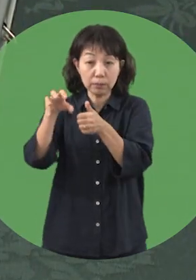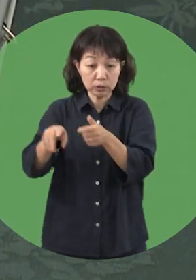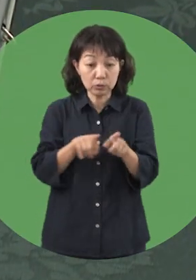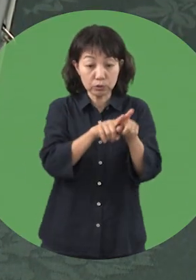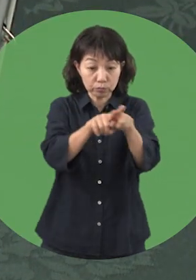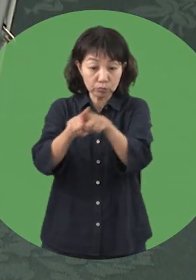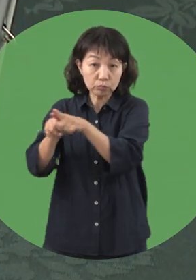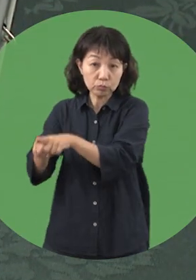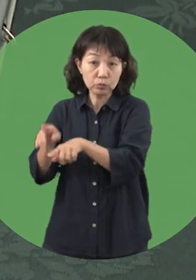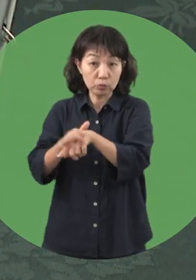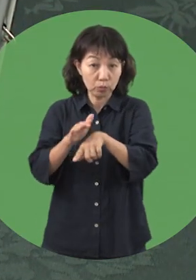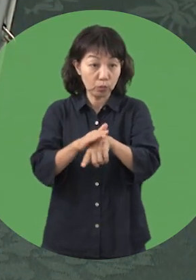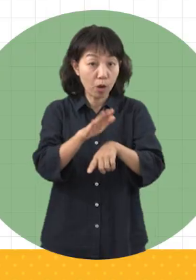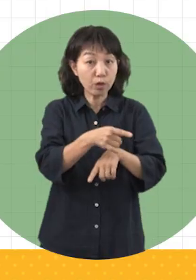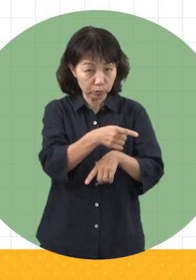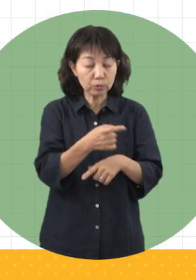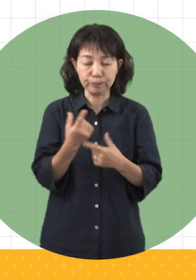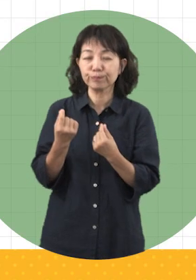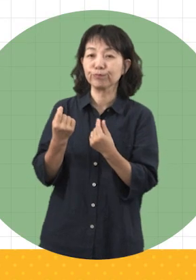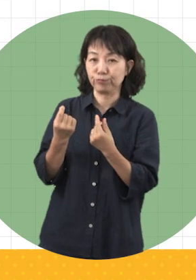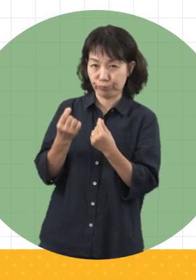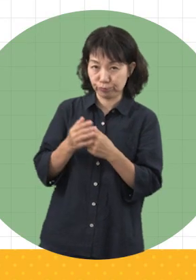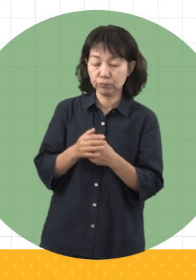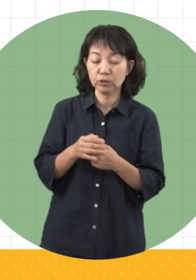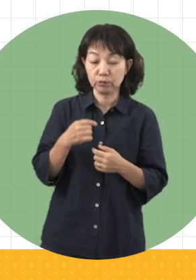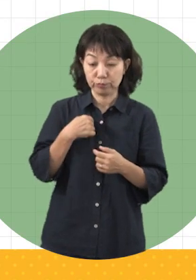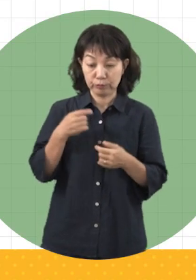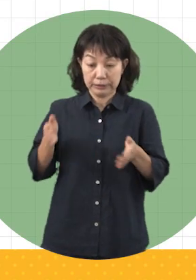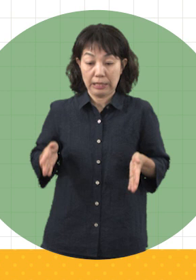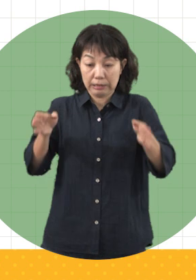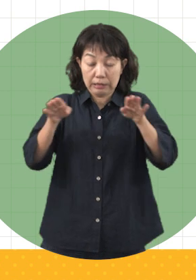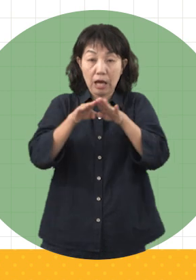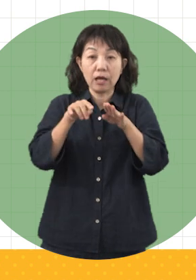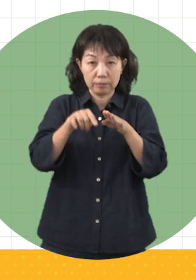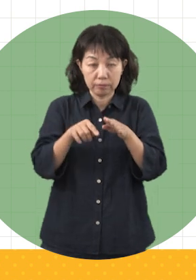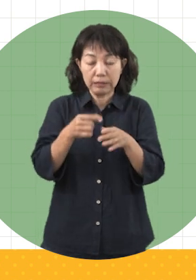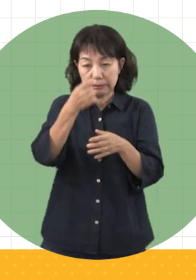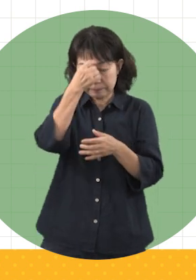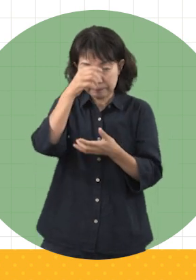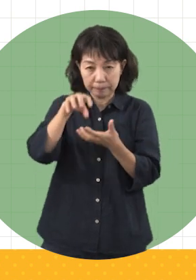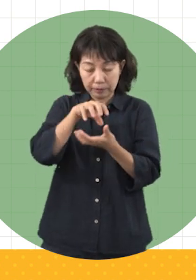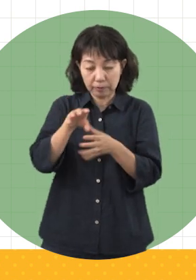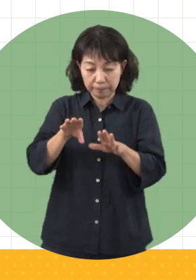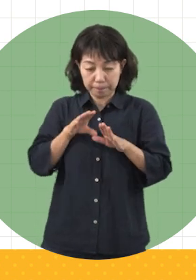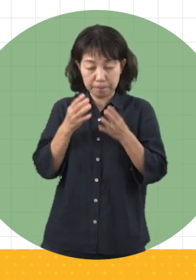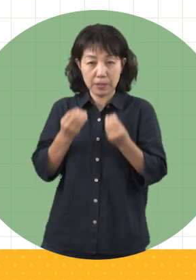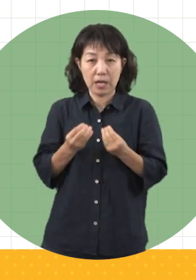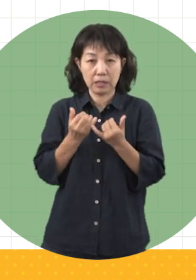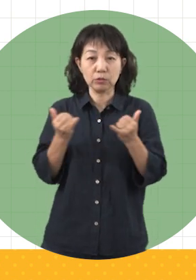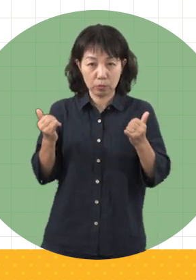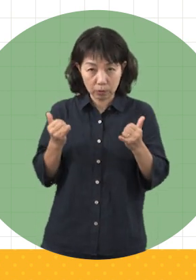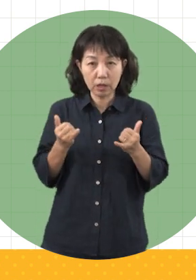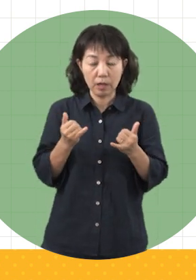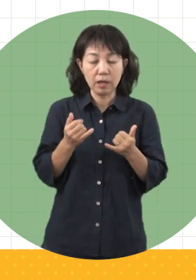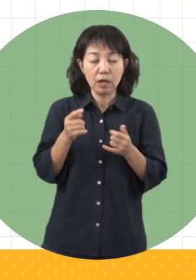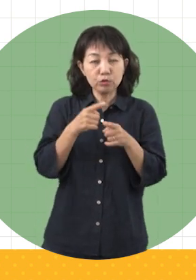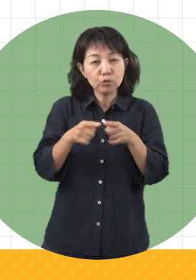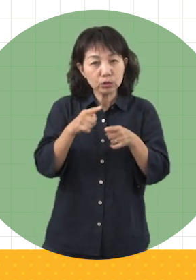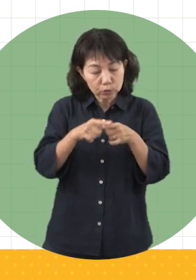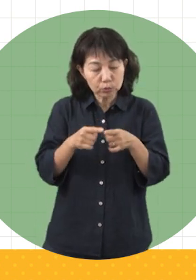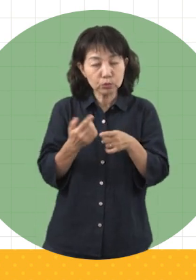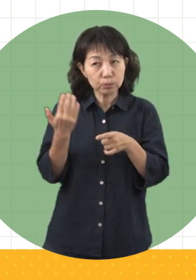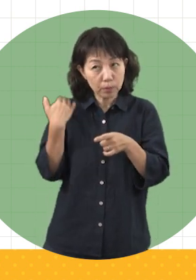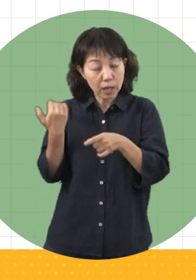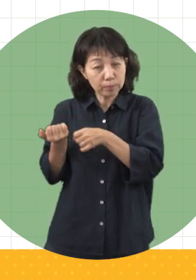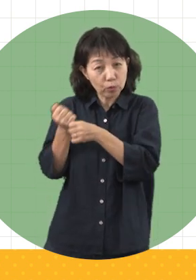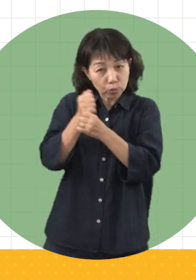ね。 そうですね。当センターでは被害を受けられた方々が少しずつ元の生活へ近づけるよう